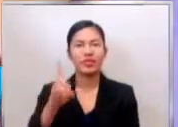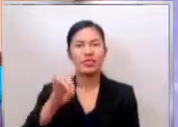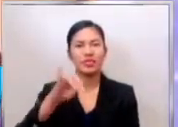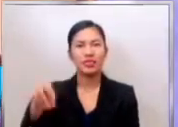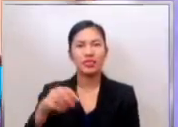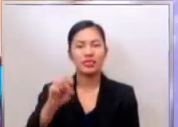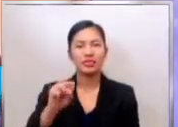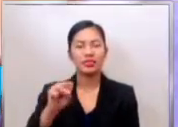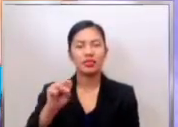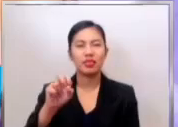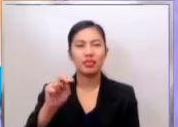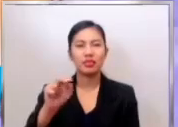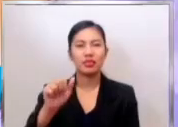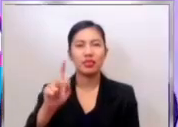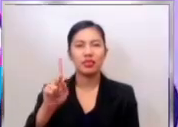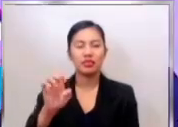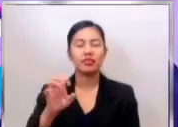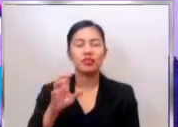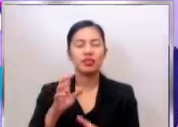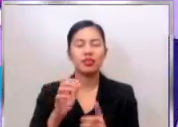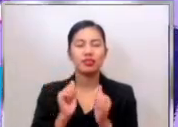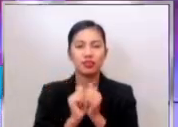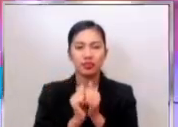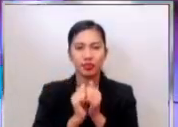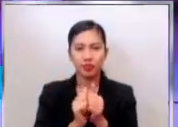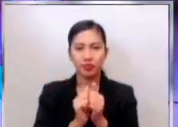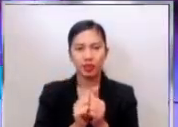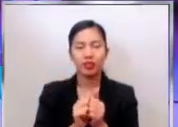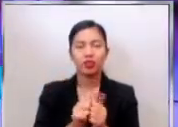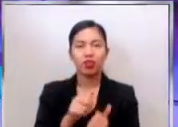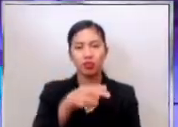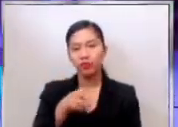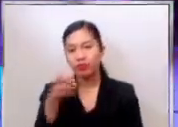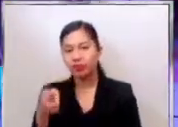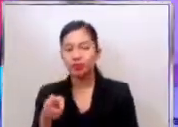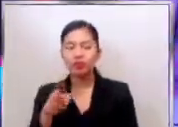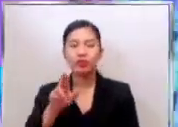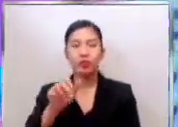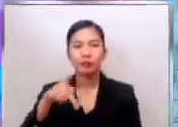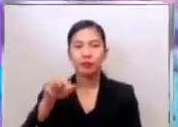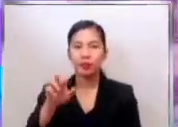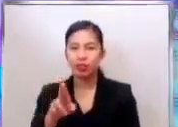rin dito ang rapper na si Megan Stallion at Puerto Rican singer na si Ozuna.